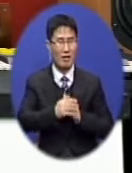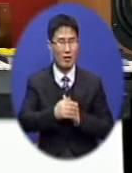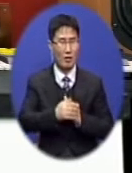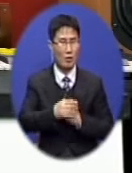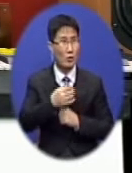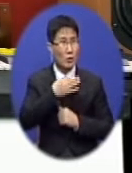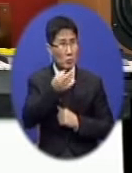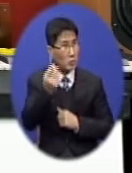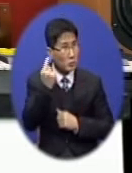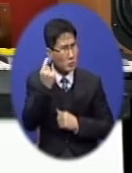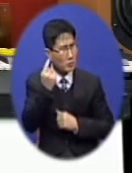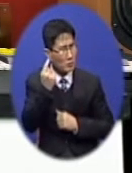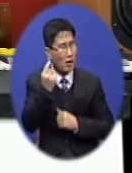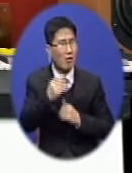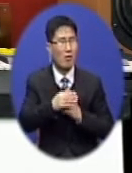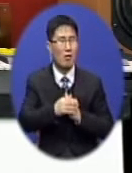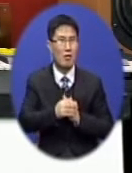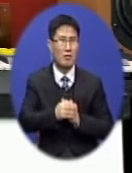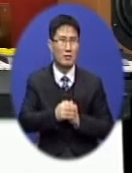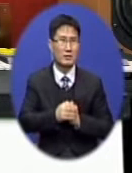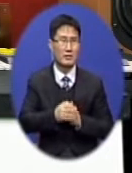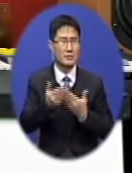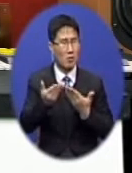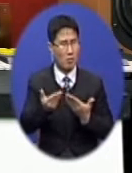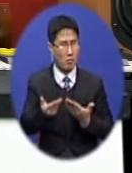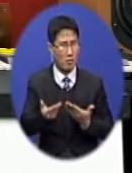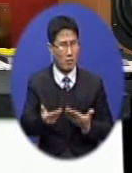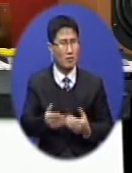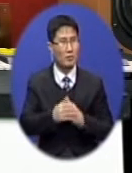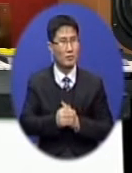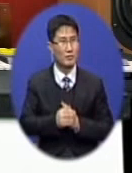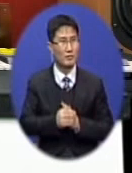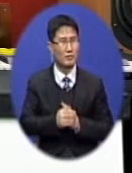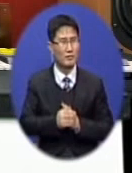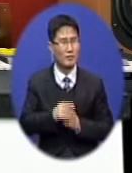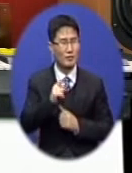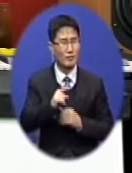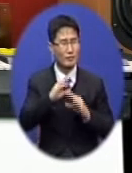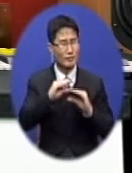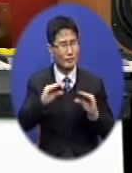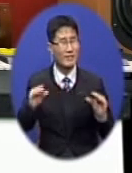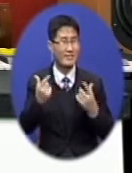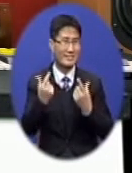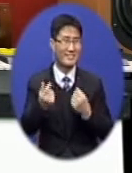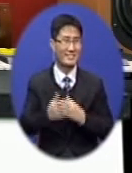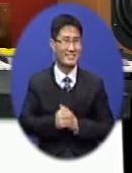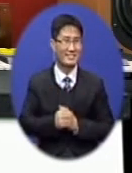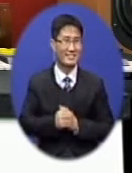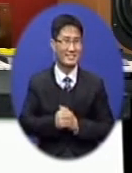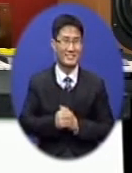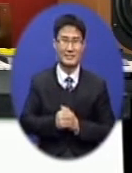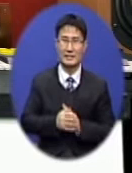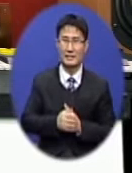이렇게 들으니까요. 네. 아주 그 차분하시면서도 구수한 그런 이제 소리가 나오실 것 같아요. 네. 예.